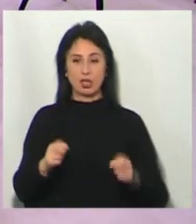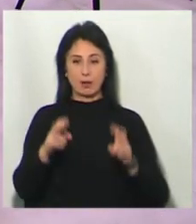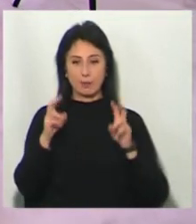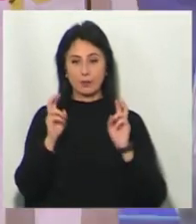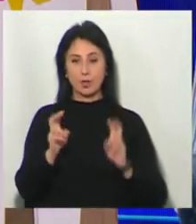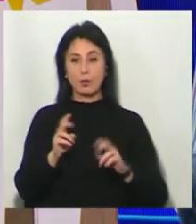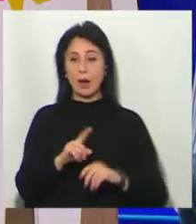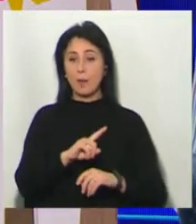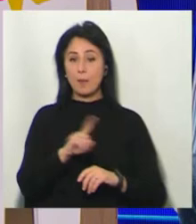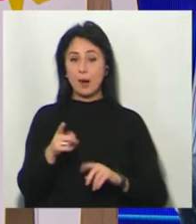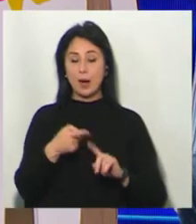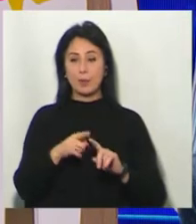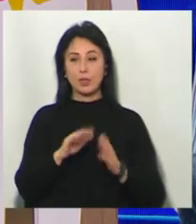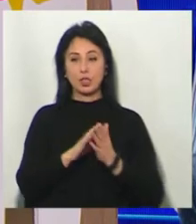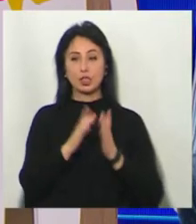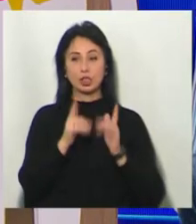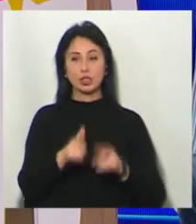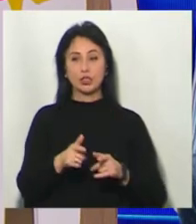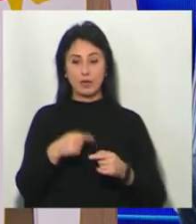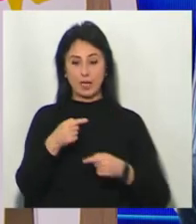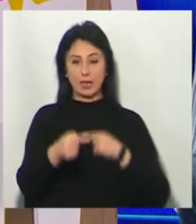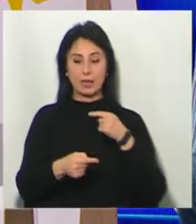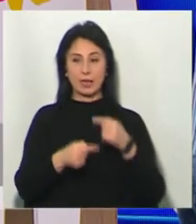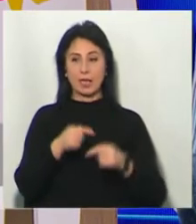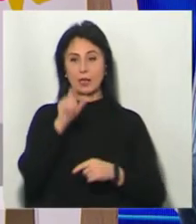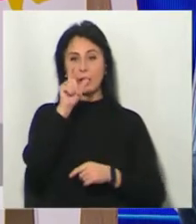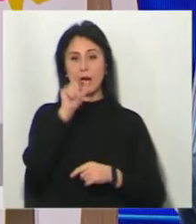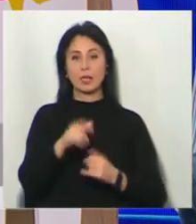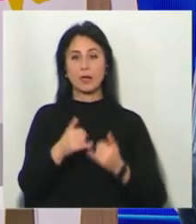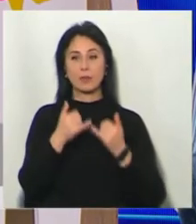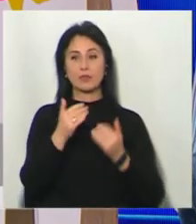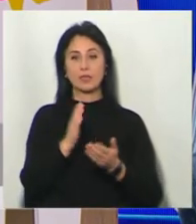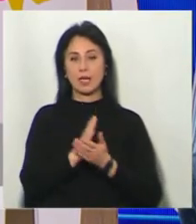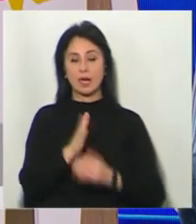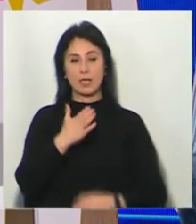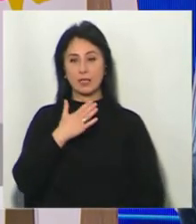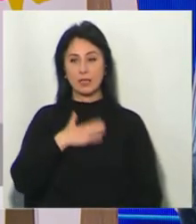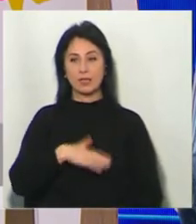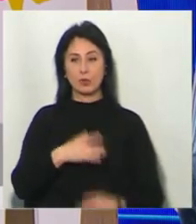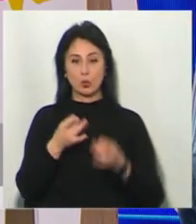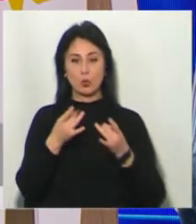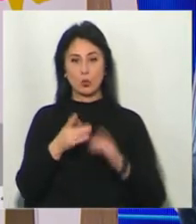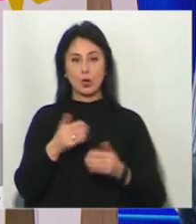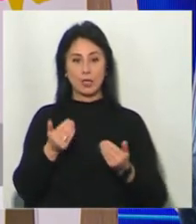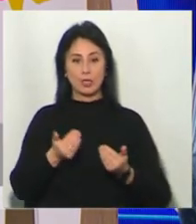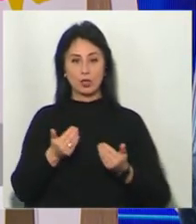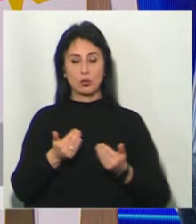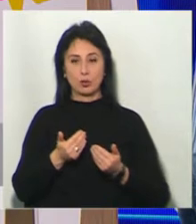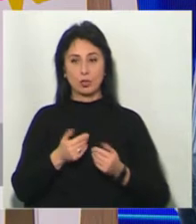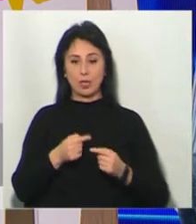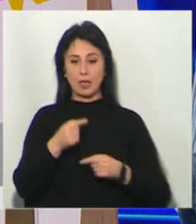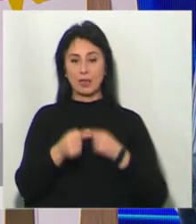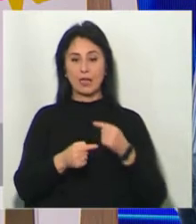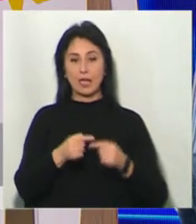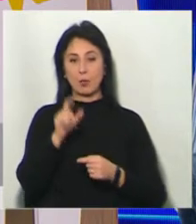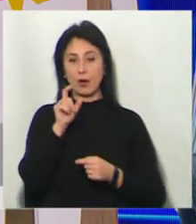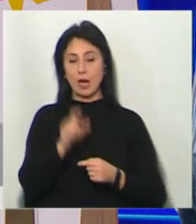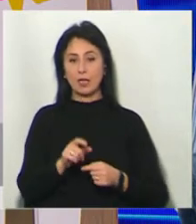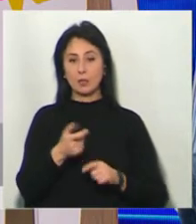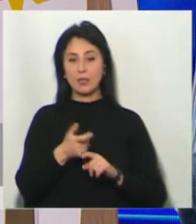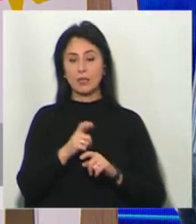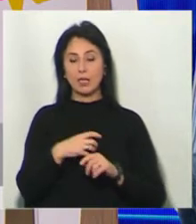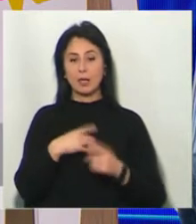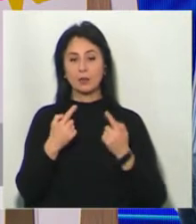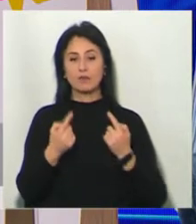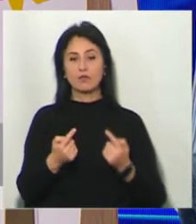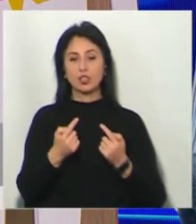jamrteloba. Magram imaze ce vtahtitrom, tanametrove adamian istuis arari sakmarisi ubralo dicot schlos, tanametrove adamian